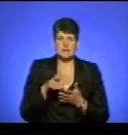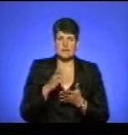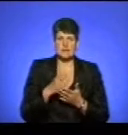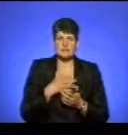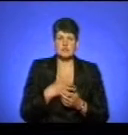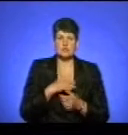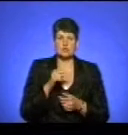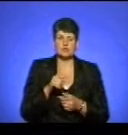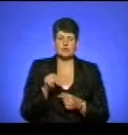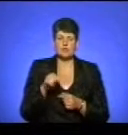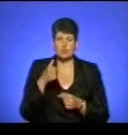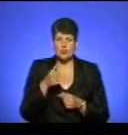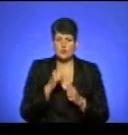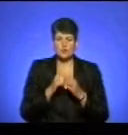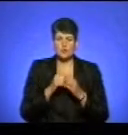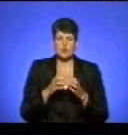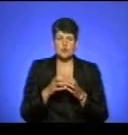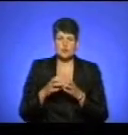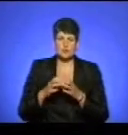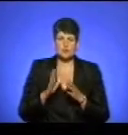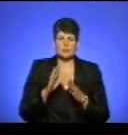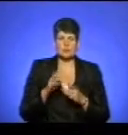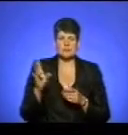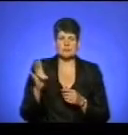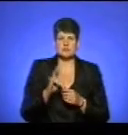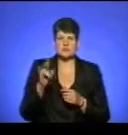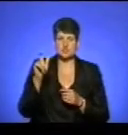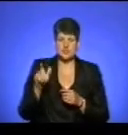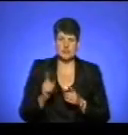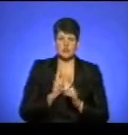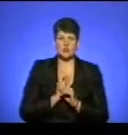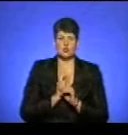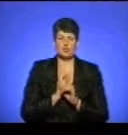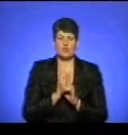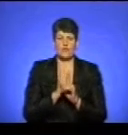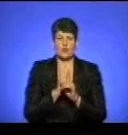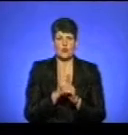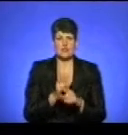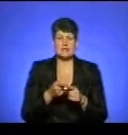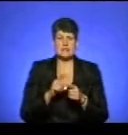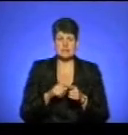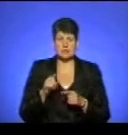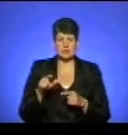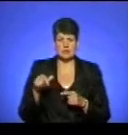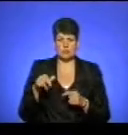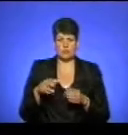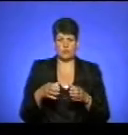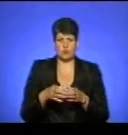тому, що ми цьому році в кожній групі буде духовна особа, священник, який буде супроводжувати тих прочан, які будуть йти в